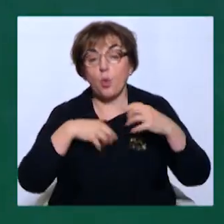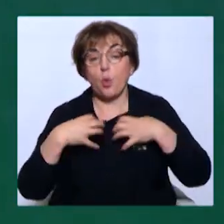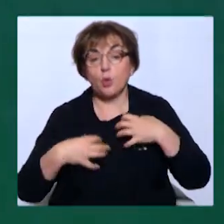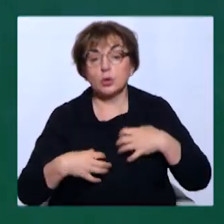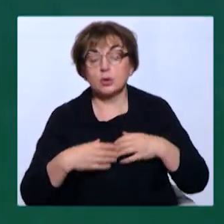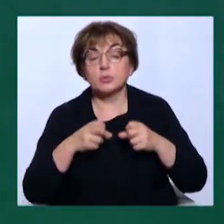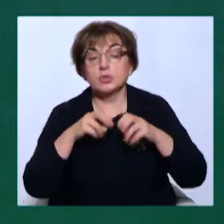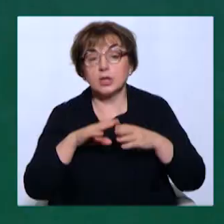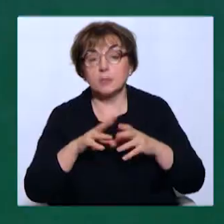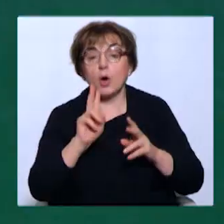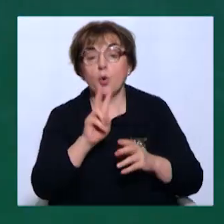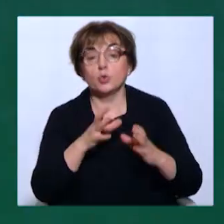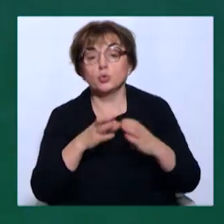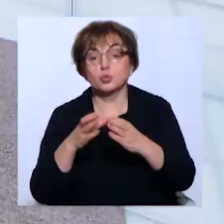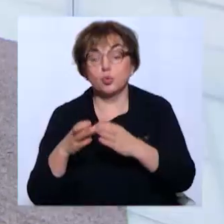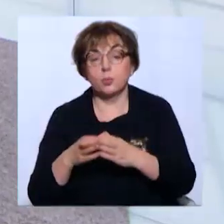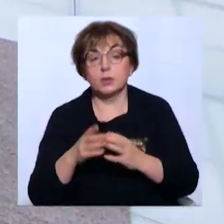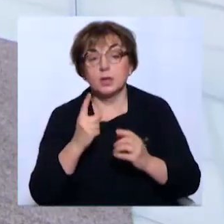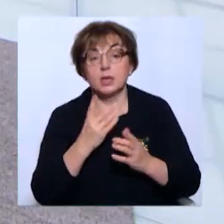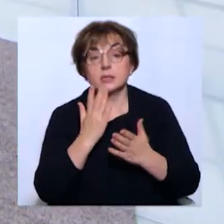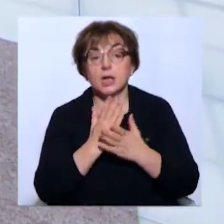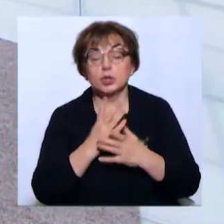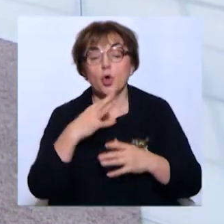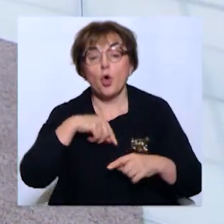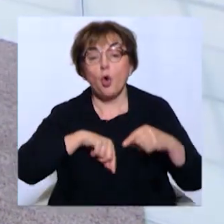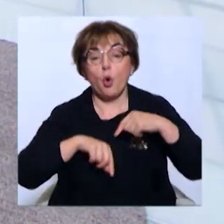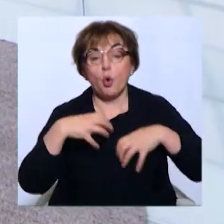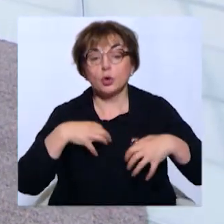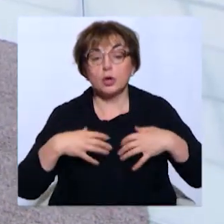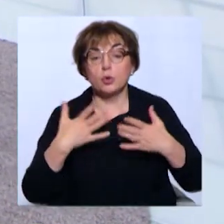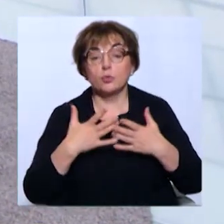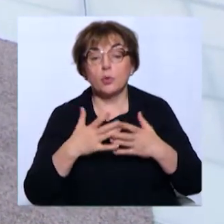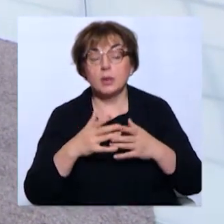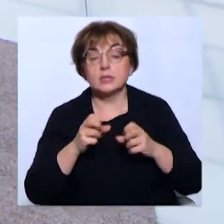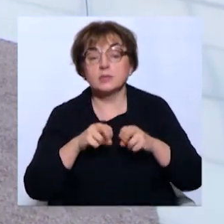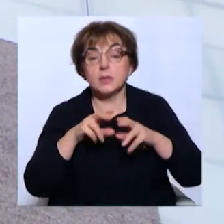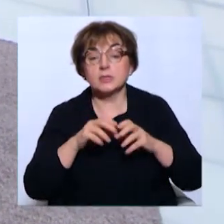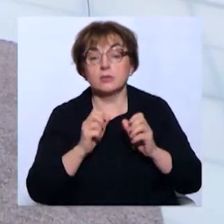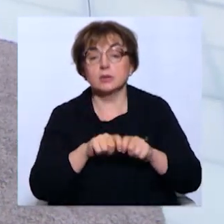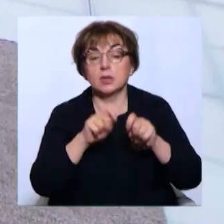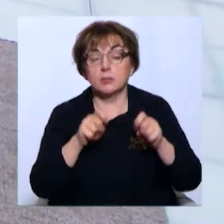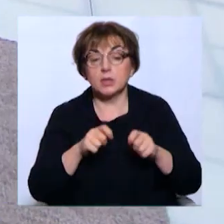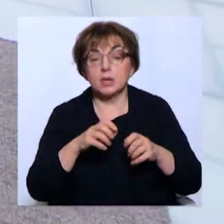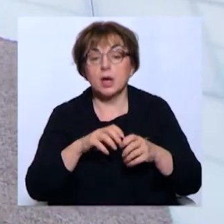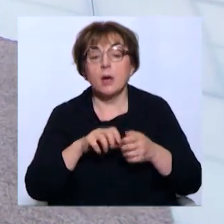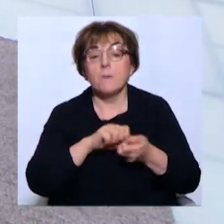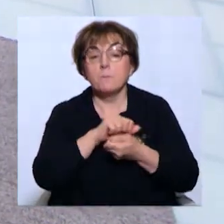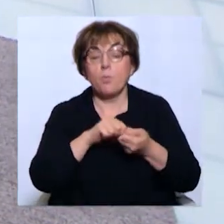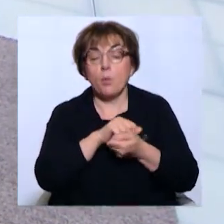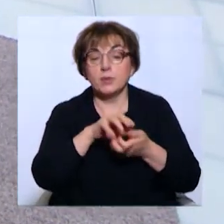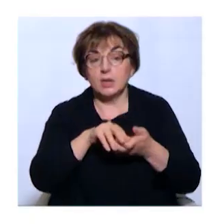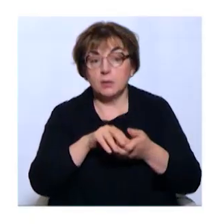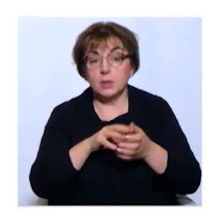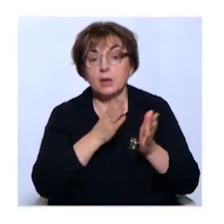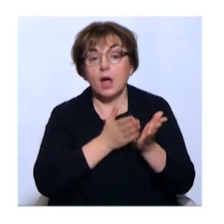პირობითად დავყოთ ორ ჯგუფად. ეს არის ორგანოები, რომელიც ქმნის მომნელებელ არხს, და ჯირკვლები. აი